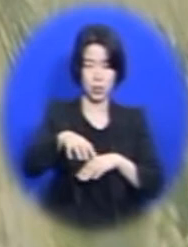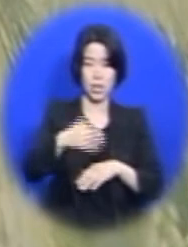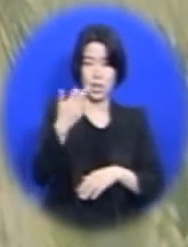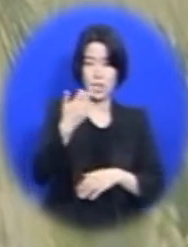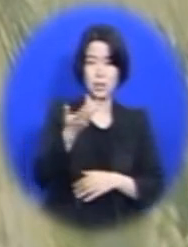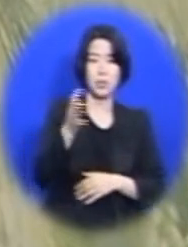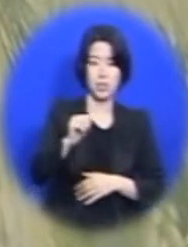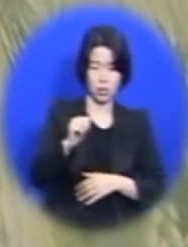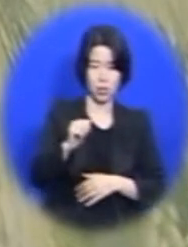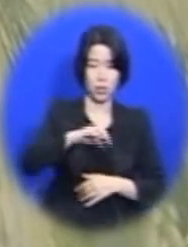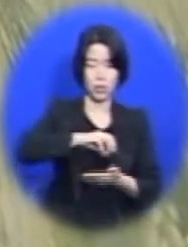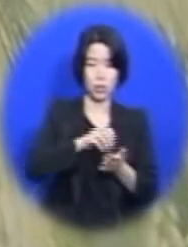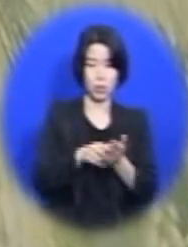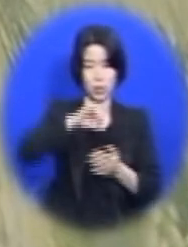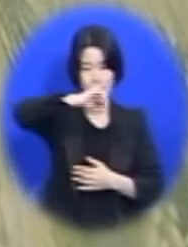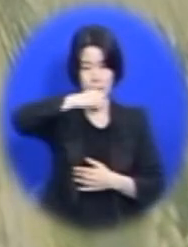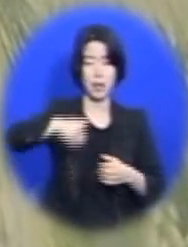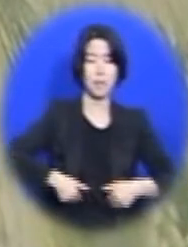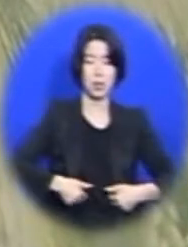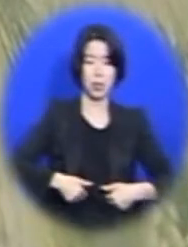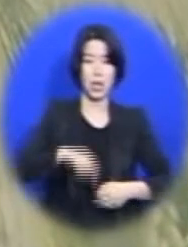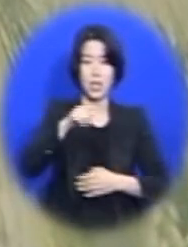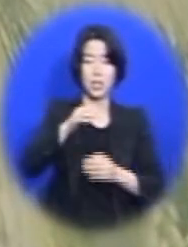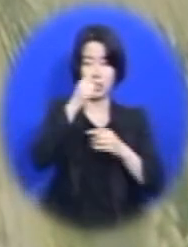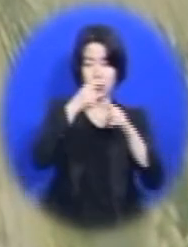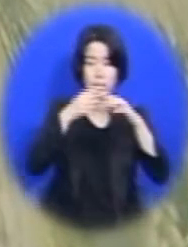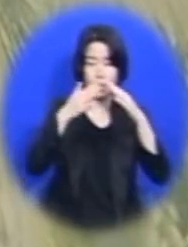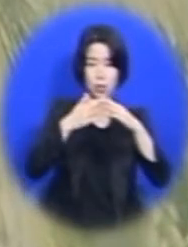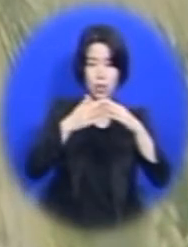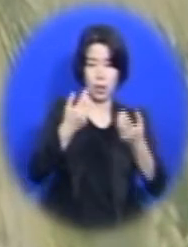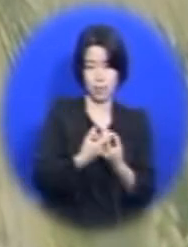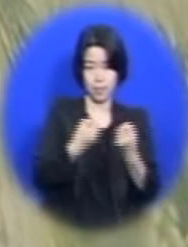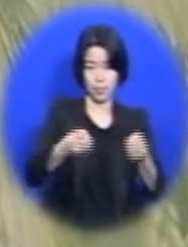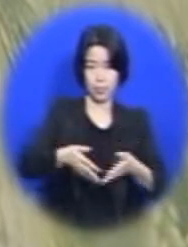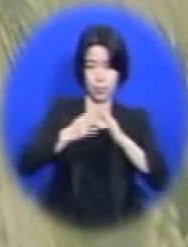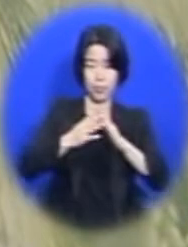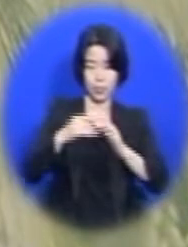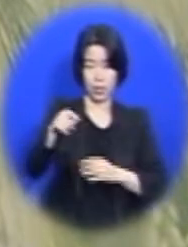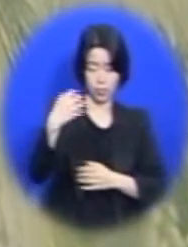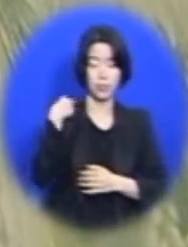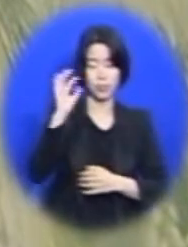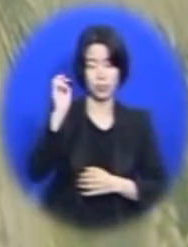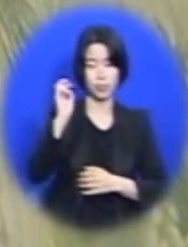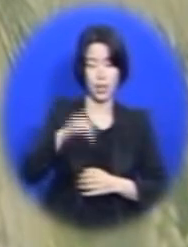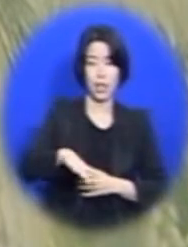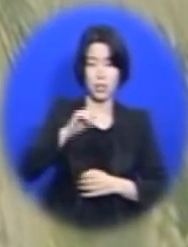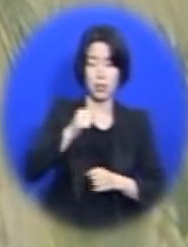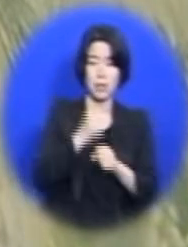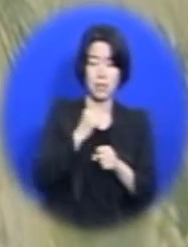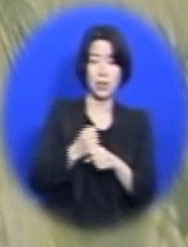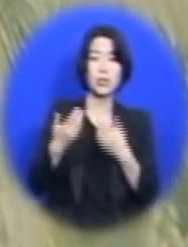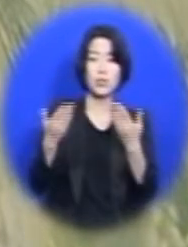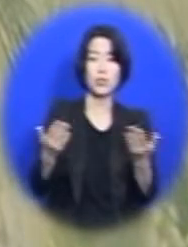정도의 예산이 필요합니다. 근데 그 교회가 이제 분리개척해 나가면 감당하겠죠. 처음에 그걸 만들어주는